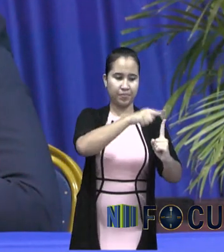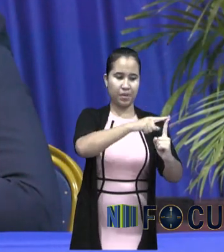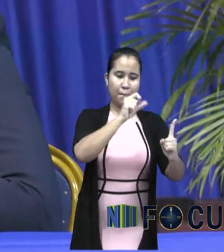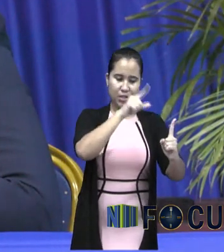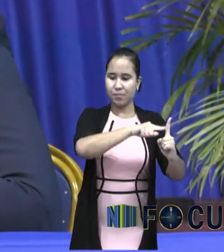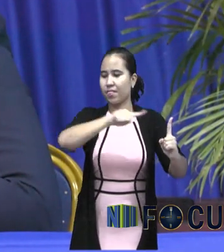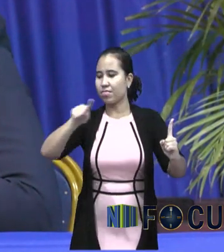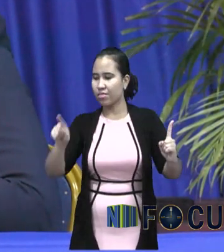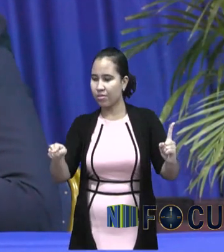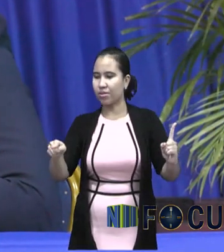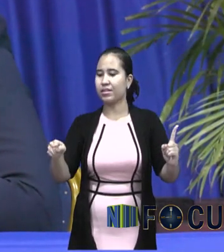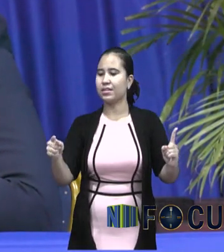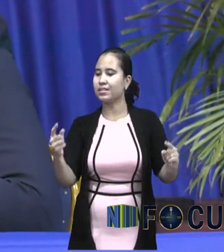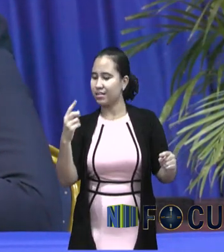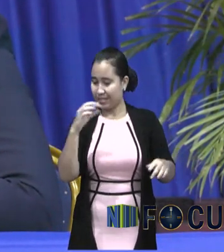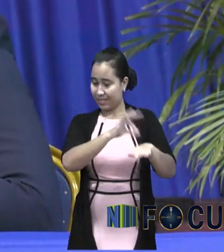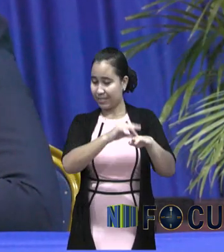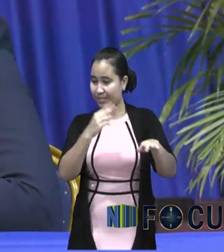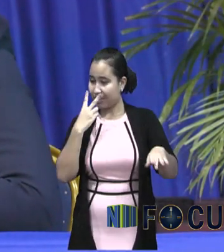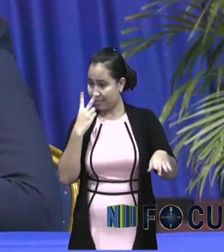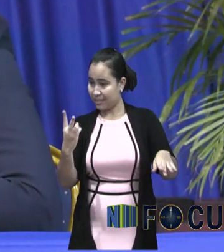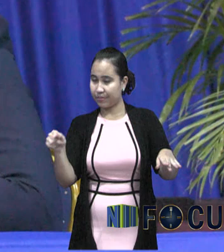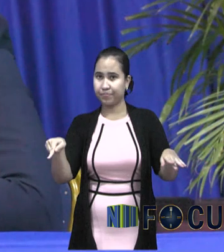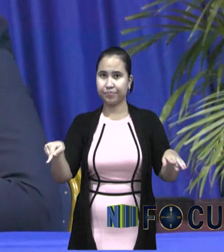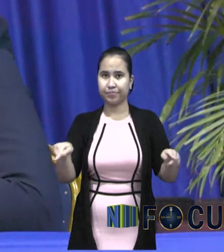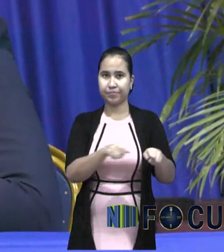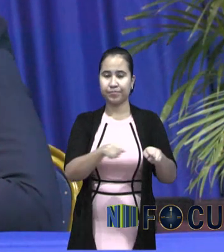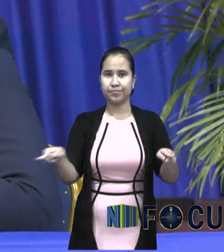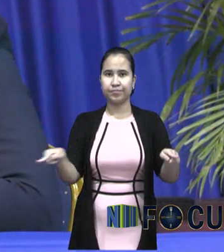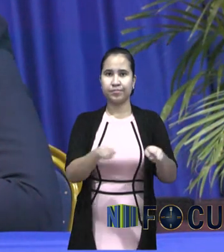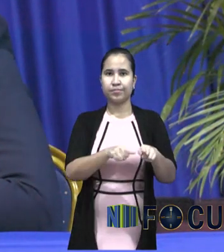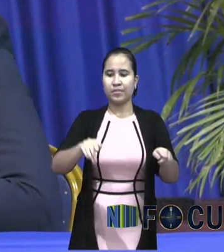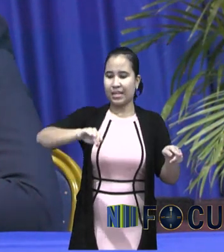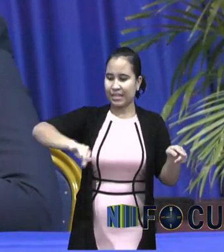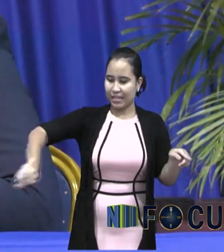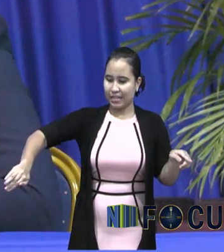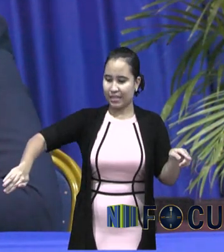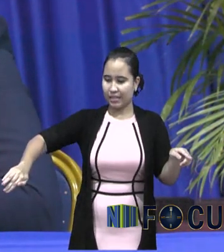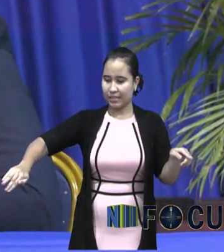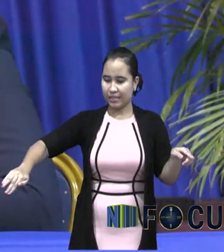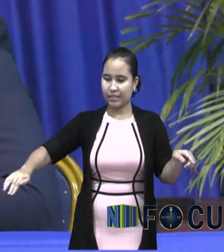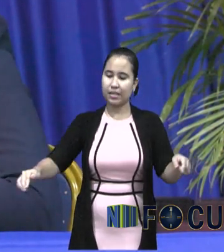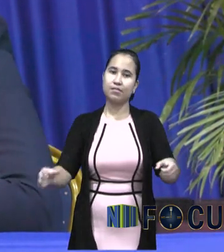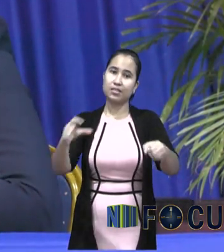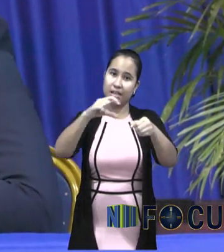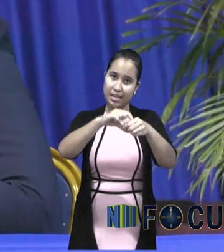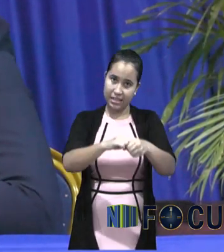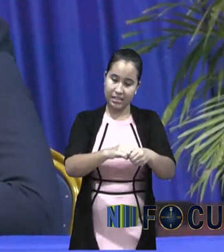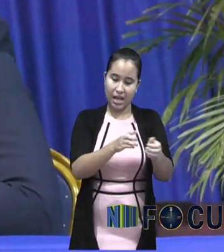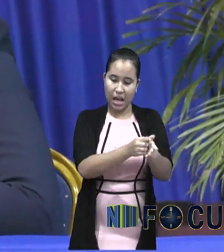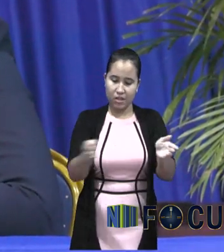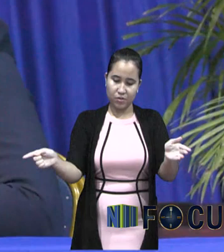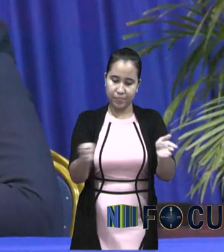En dan even ter verduidelijking met betrekking tot de quarantaine. De quarantaine is gelinkt aan de incubatieperiode.